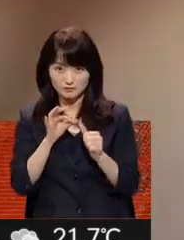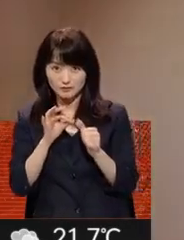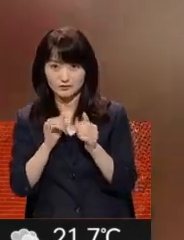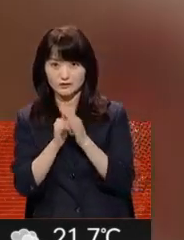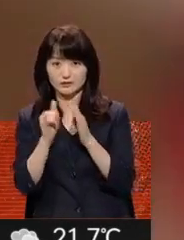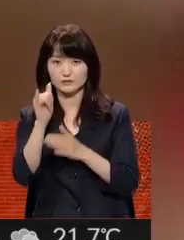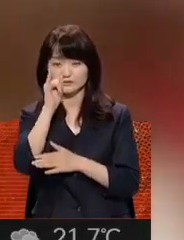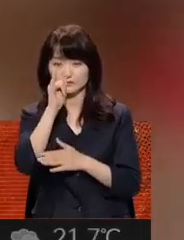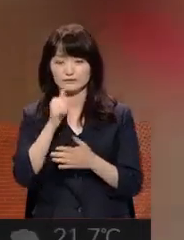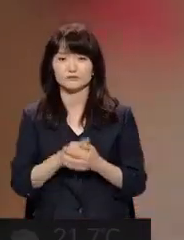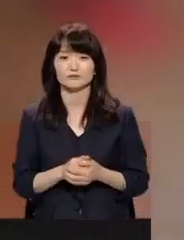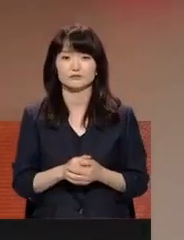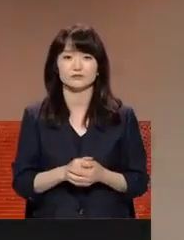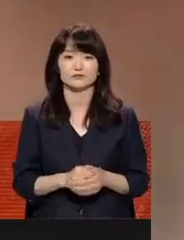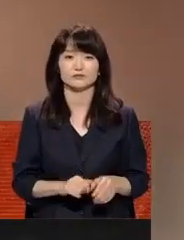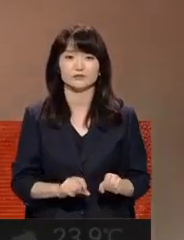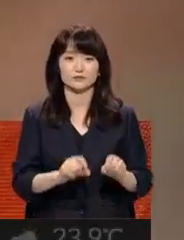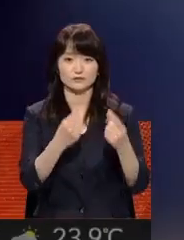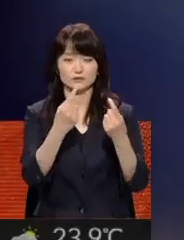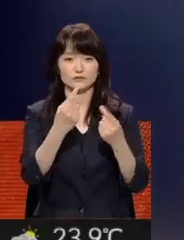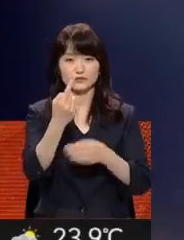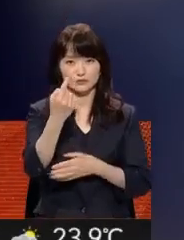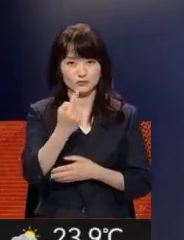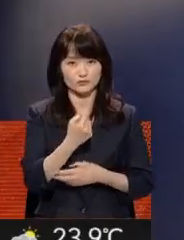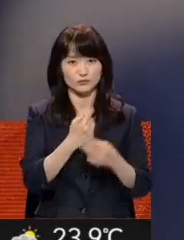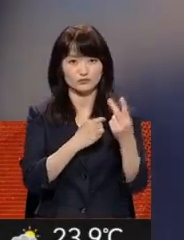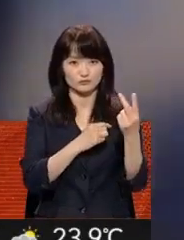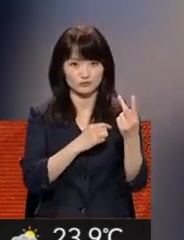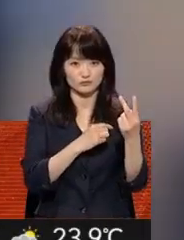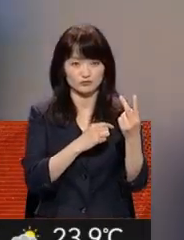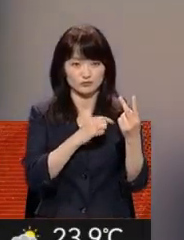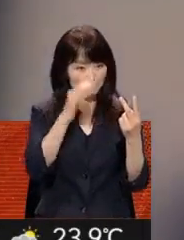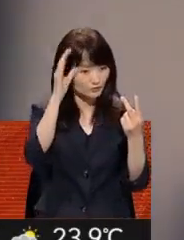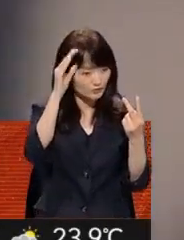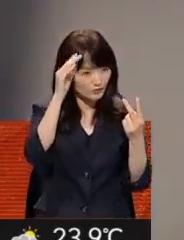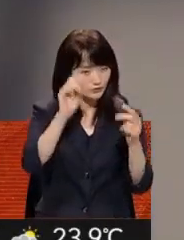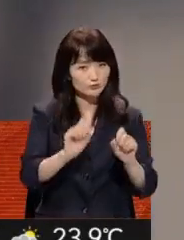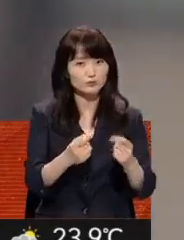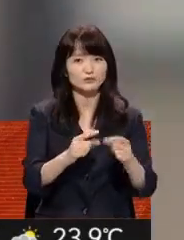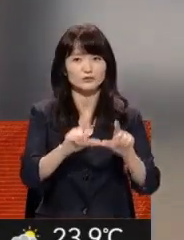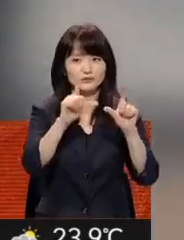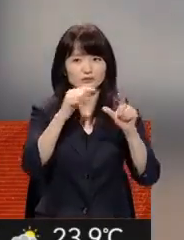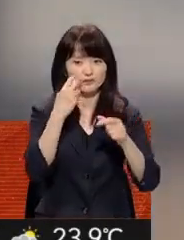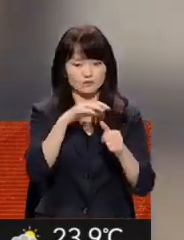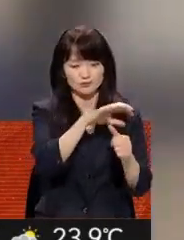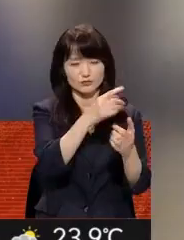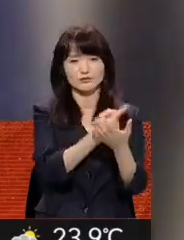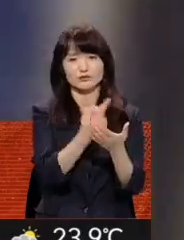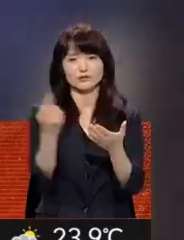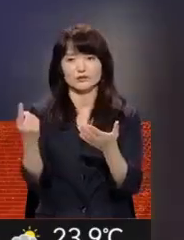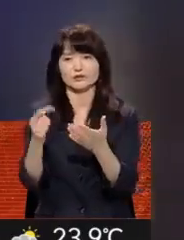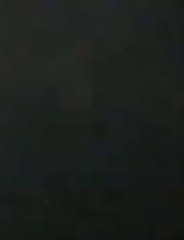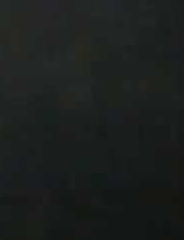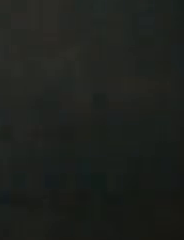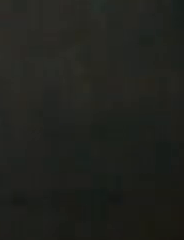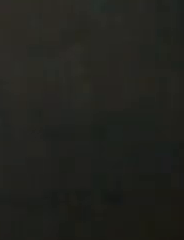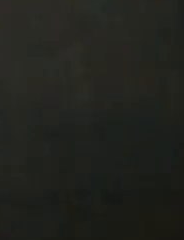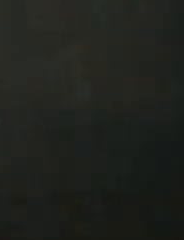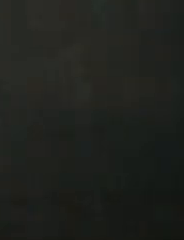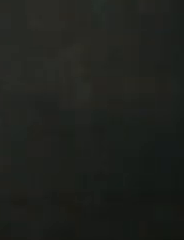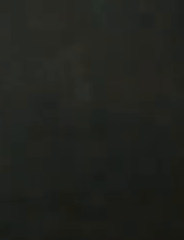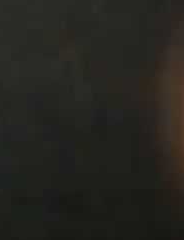나타난 겁니다. 아이고야. 같은 날 이곳에 왔던 이 두 친구는 같은 날 보호소를 나가면서 진정한 가족이 됐다고 합니다. 아유, 그렇군요.